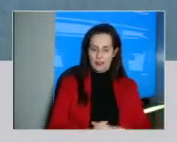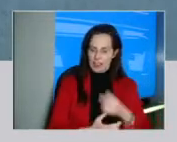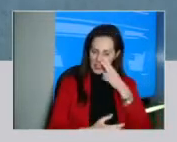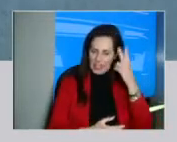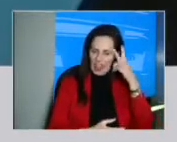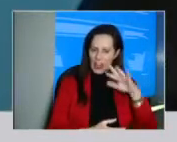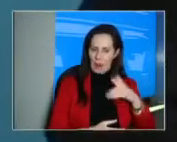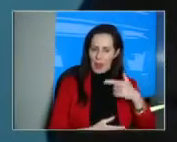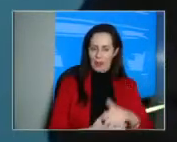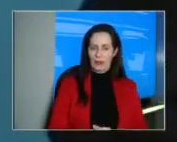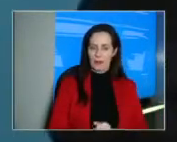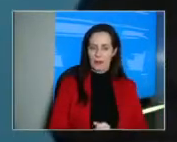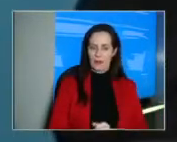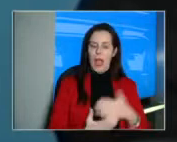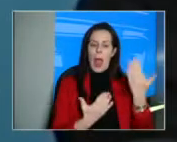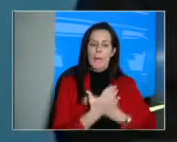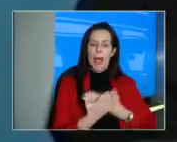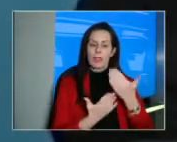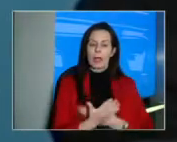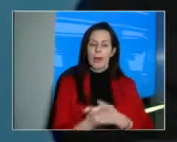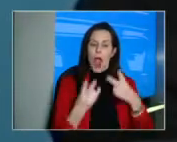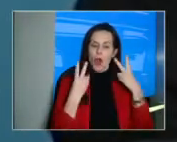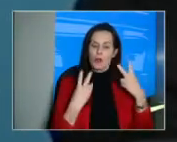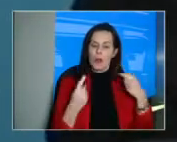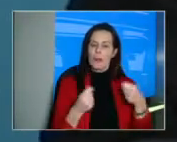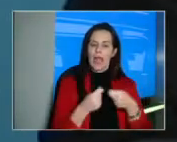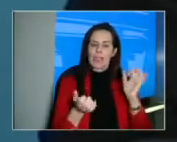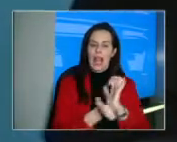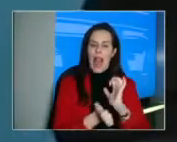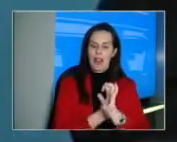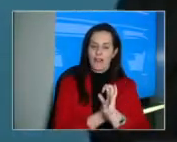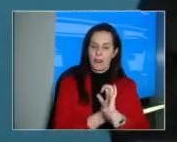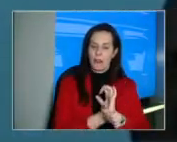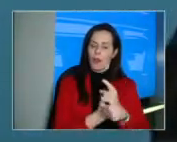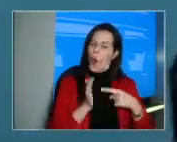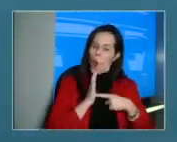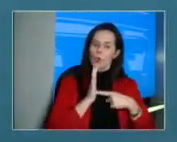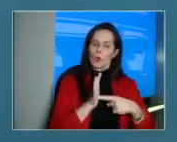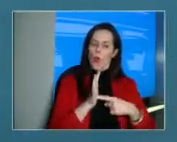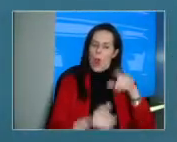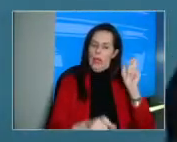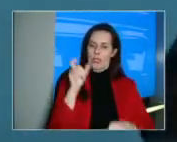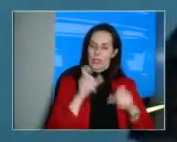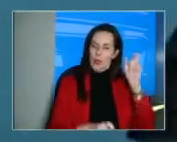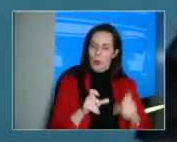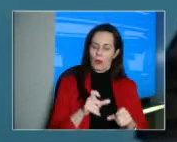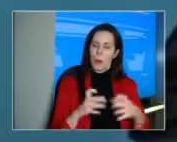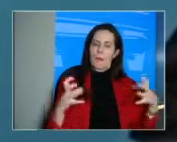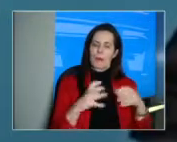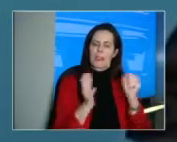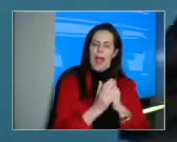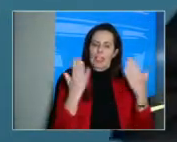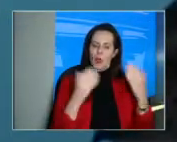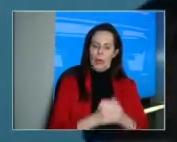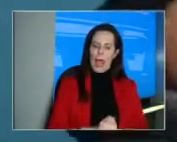מדוע. המסמכים החשובים ביחס להלוואה הוצגו בפני הציבור במסיבת עיתונאים.